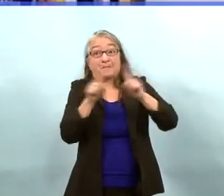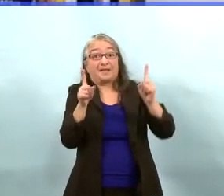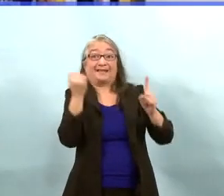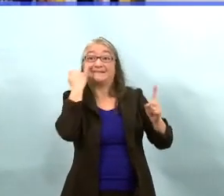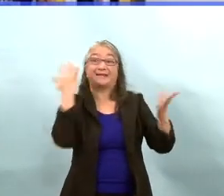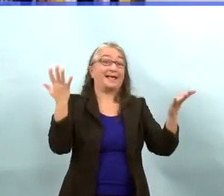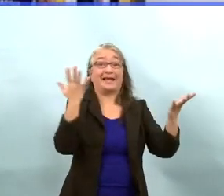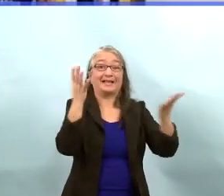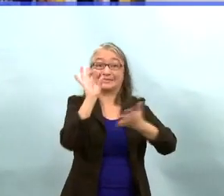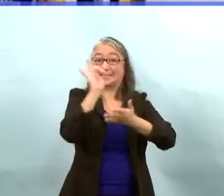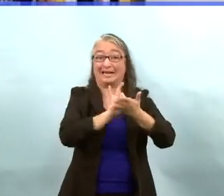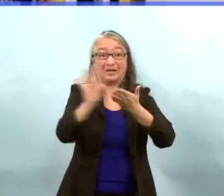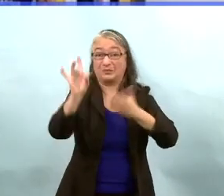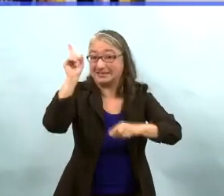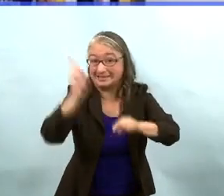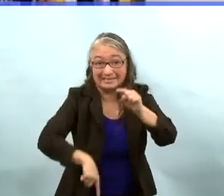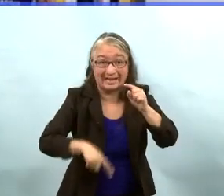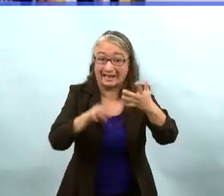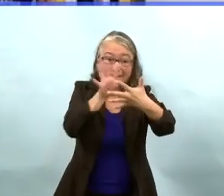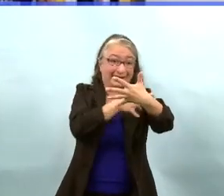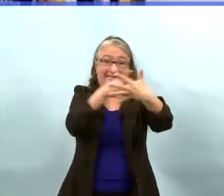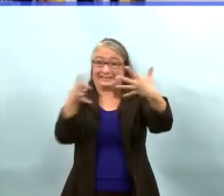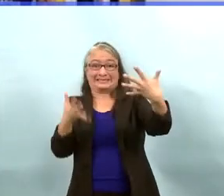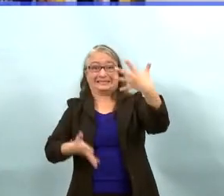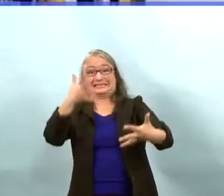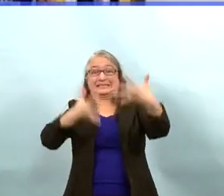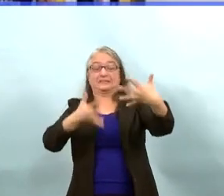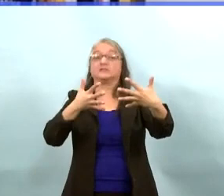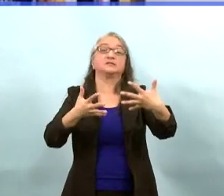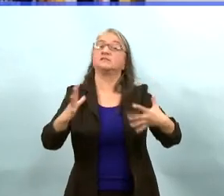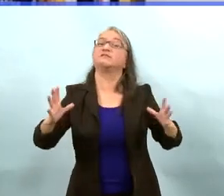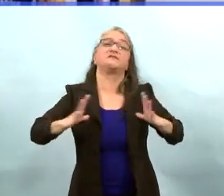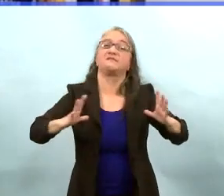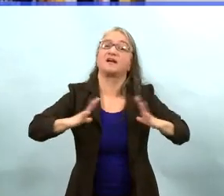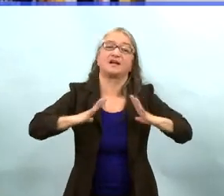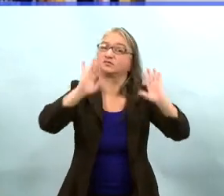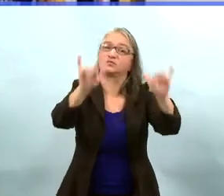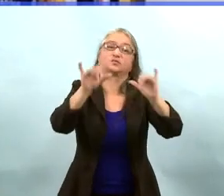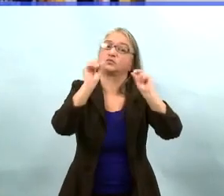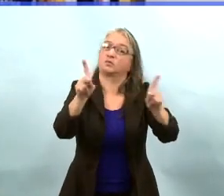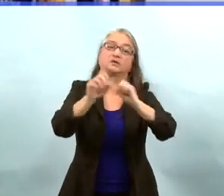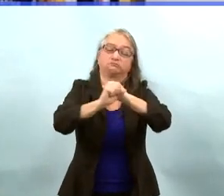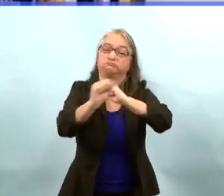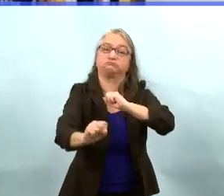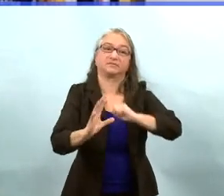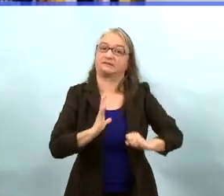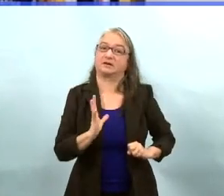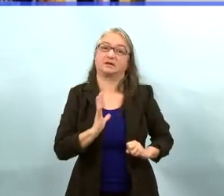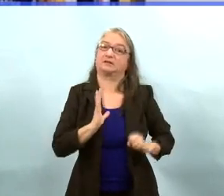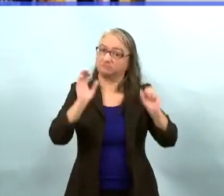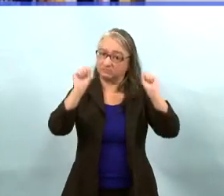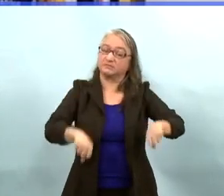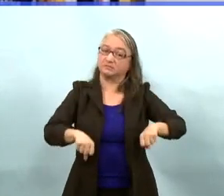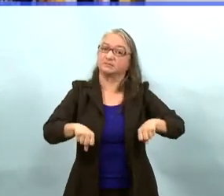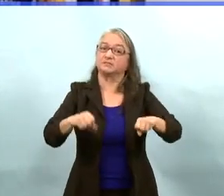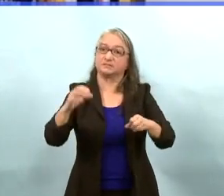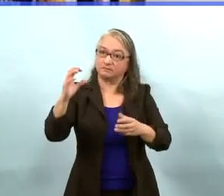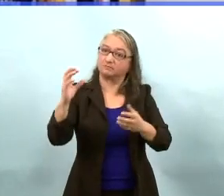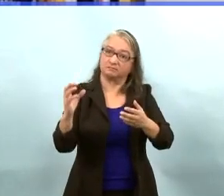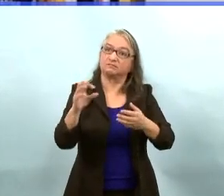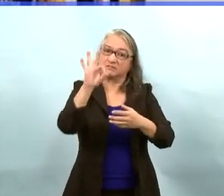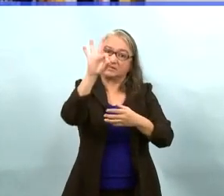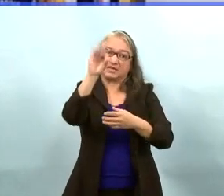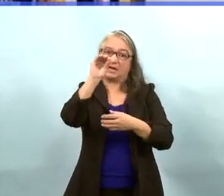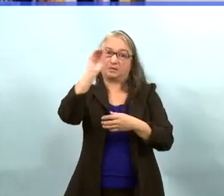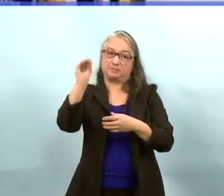cause d'une question d'horaire ou quoi, eh bien, ça ne va certainement pas compromettre la réponse immunitaire de la deuxième dose. Et ça ne va pas non